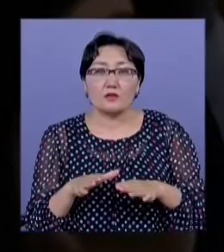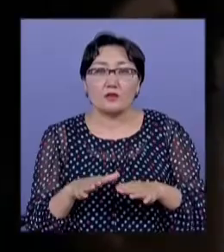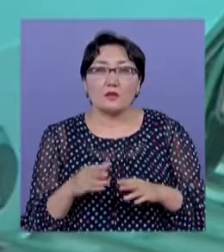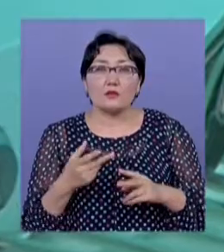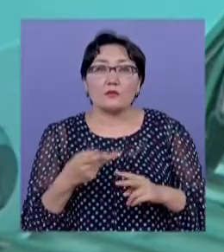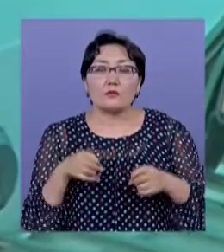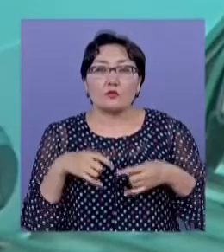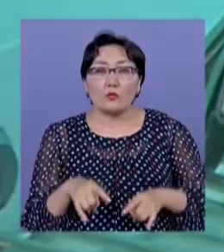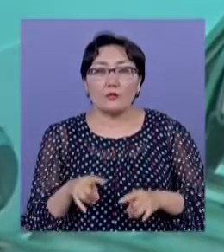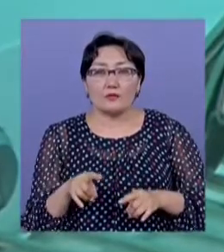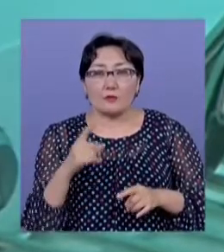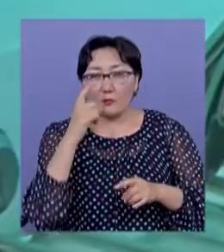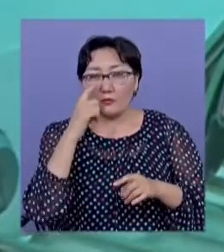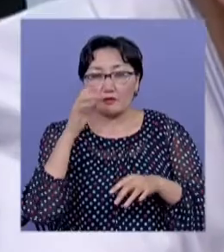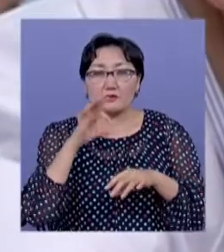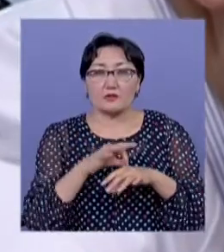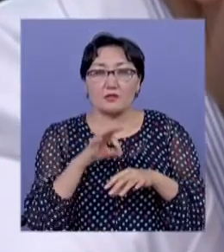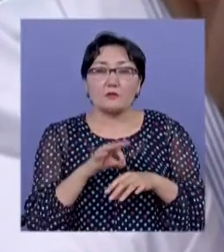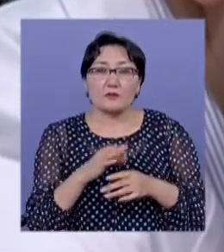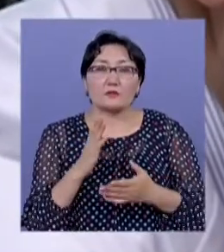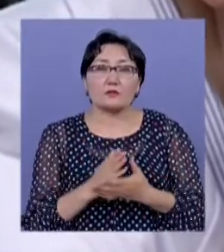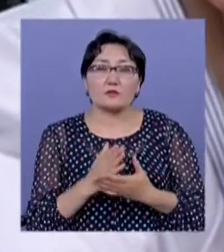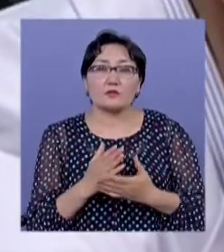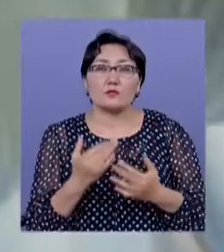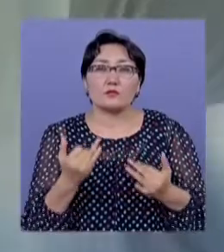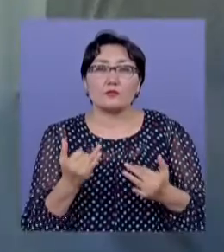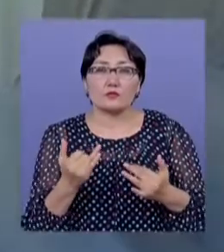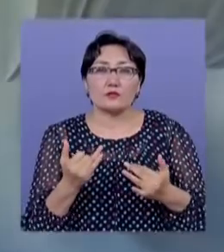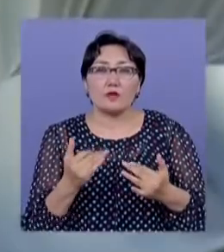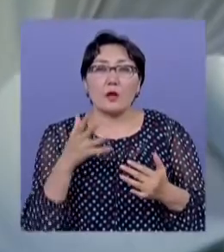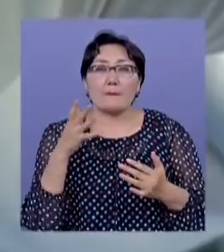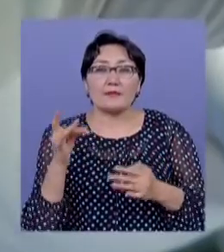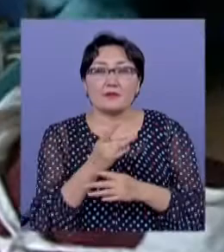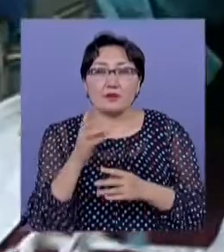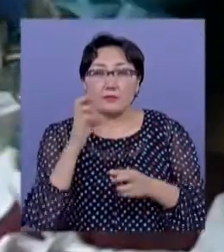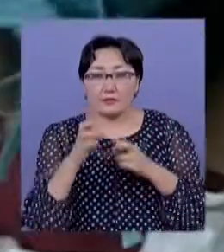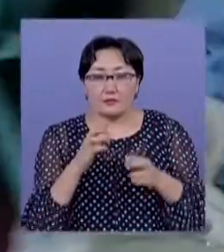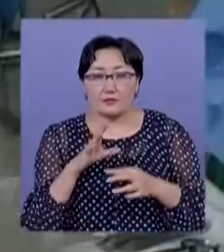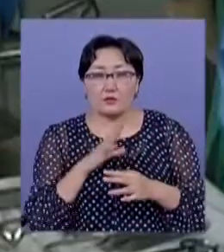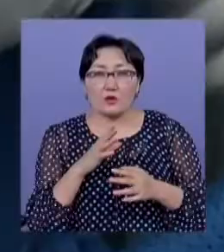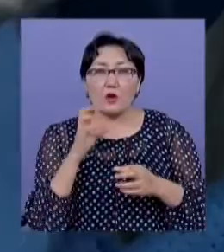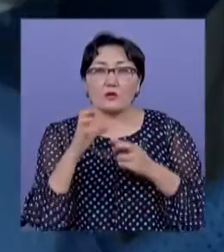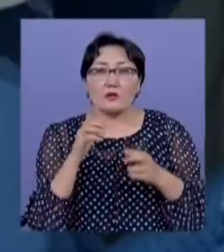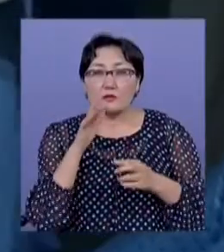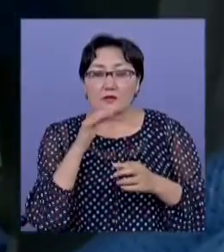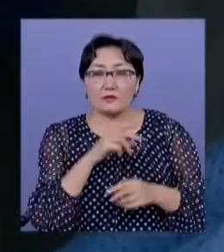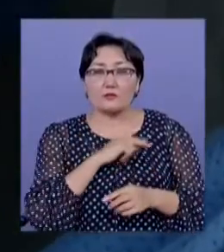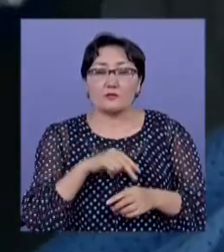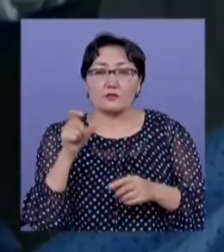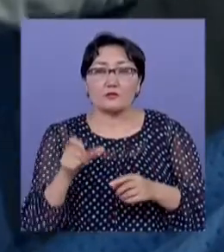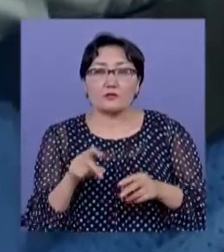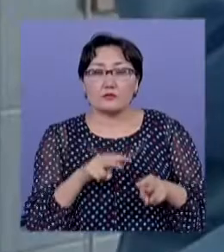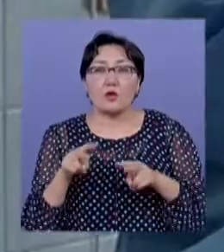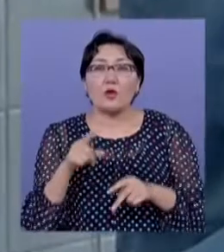біткен мұрын аномалиясы диагнозы қойылыпты. Ол бүгінге дейін 5 рет операцияға түскен. Отаны кореялық мамандардың бақылауымен